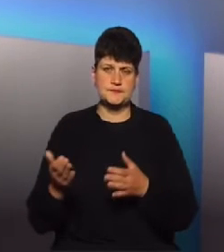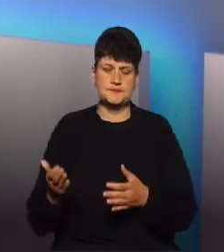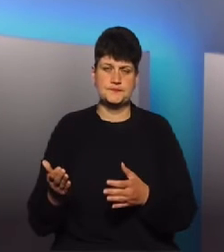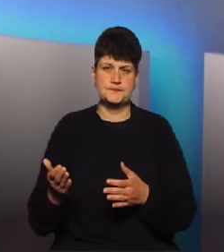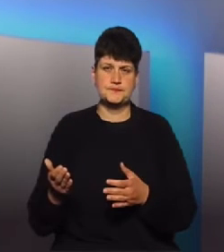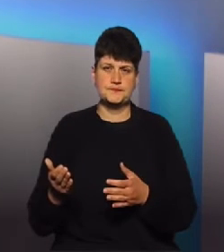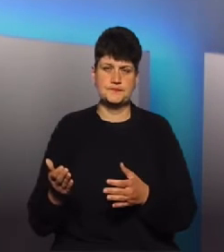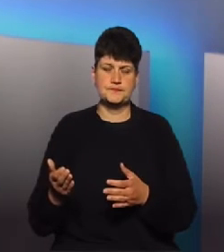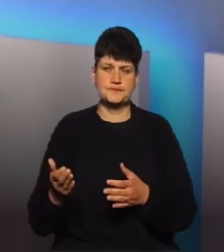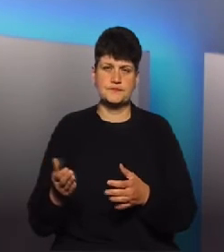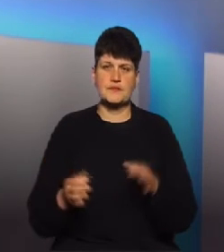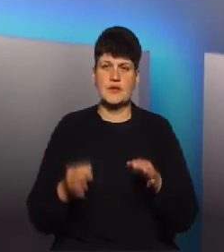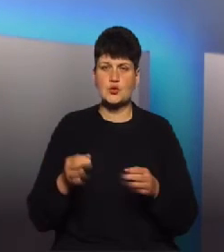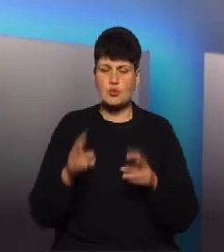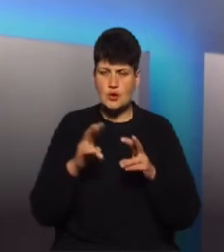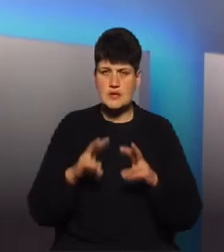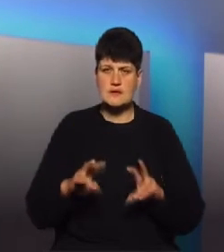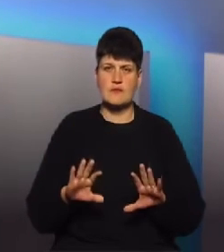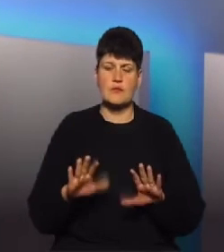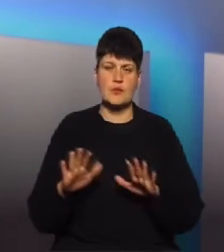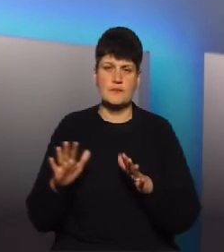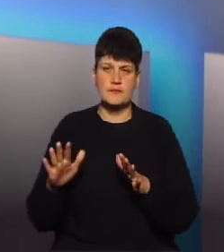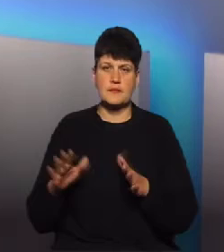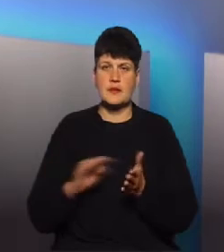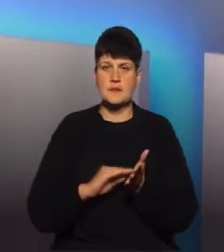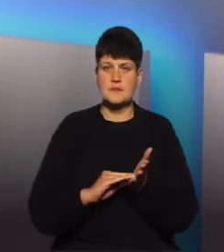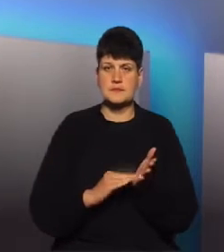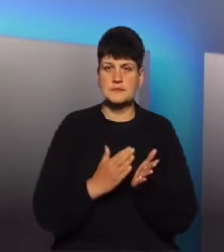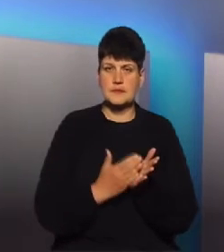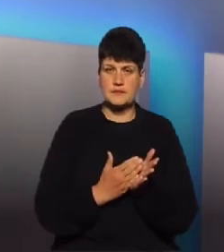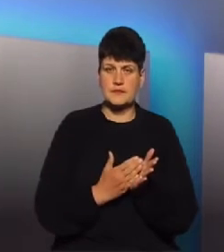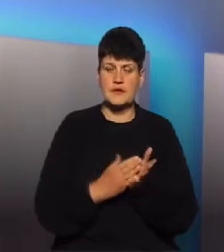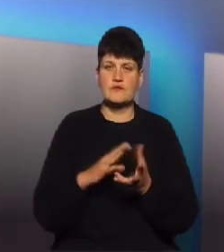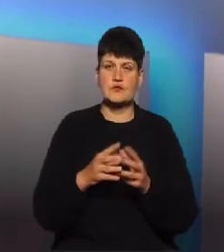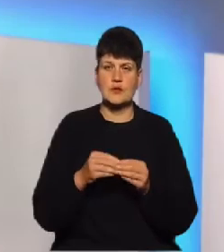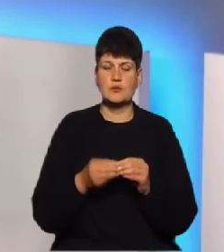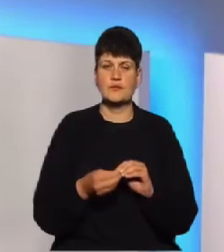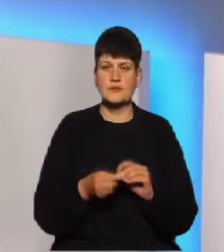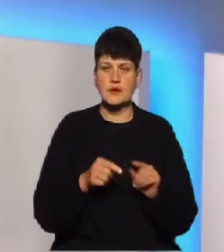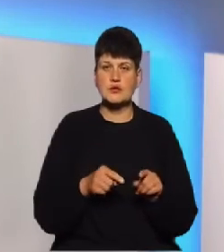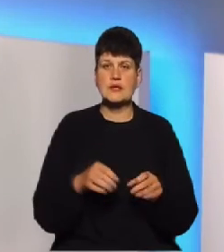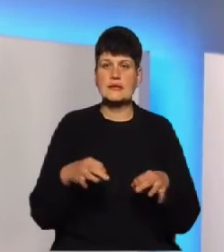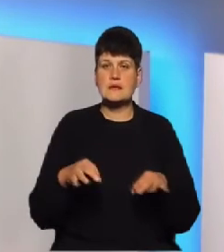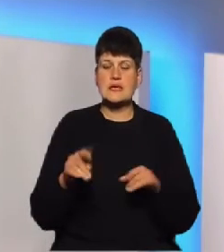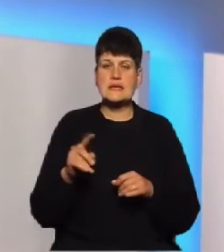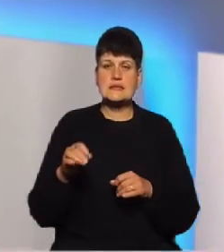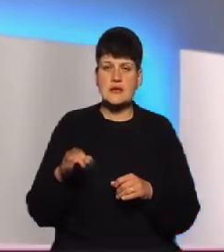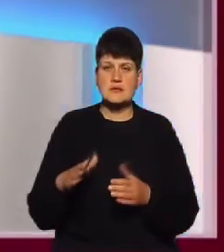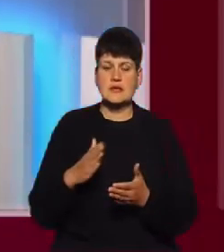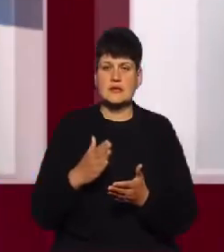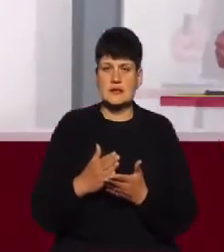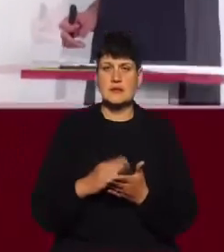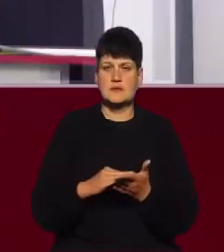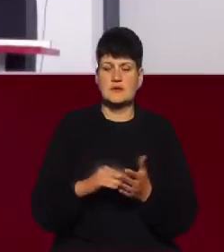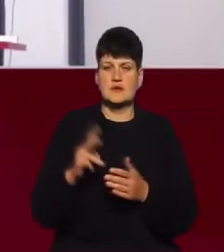суд, проаналізувавши аргументи сторін, пише в своєму вироку про те, що транспортними засобами, про які йдеться в статтях 286,